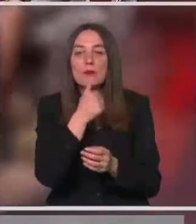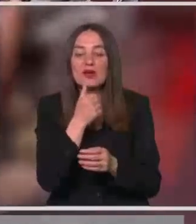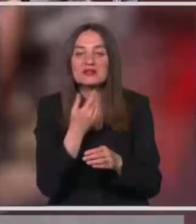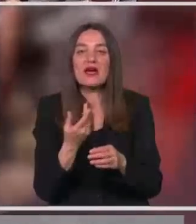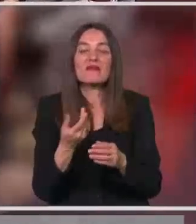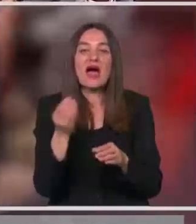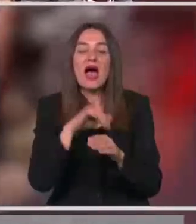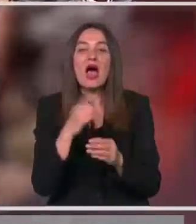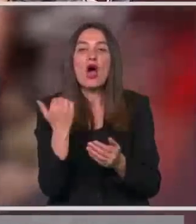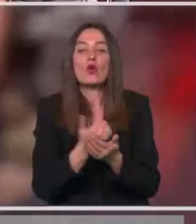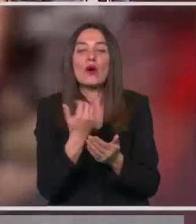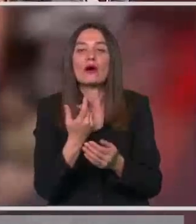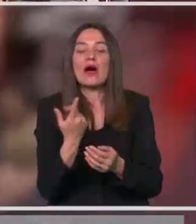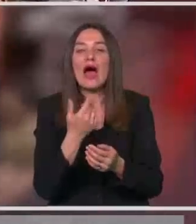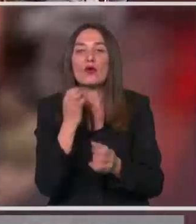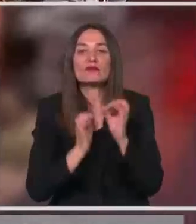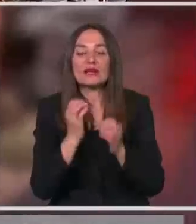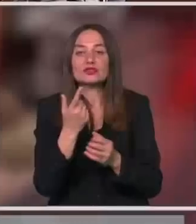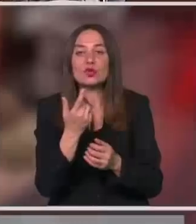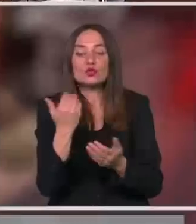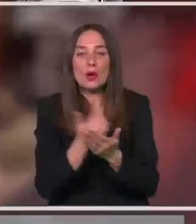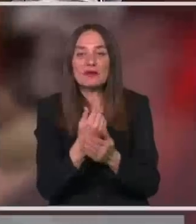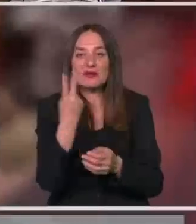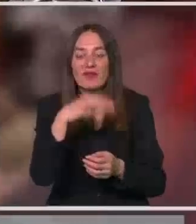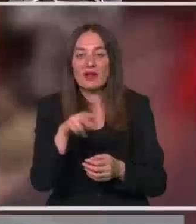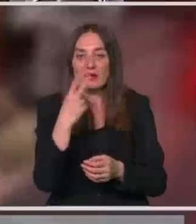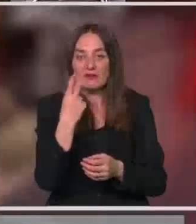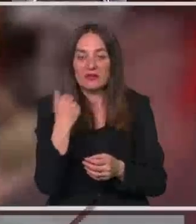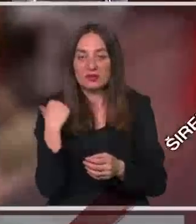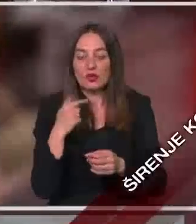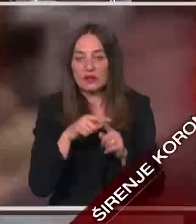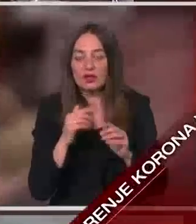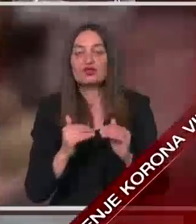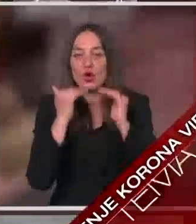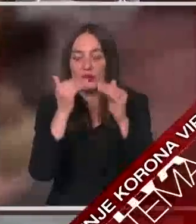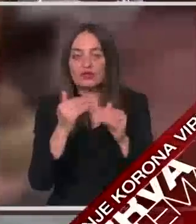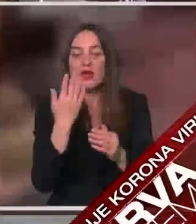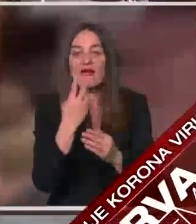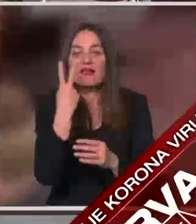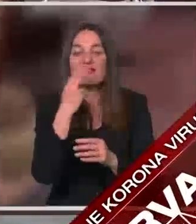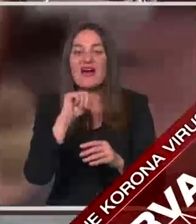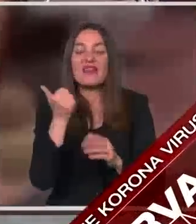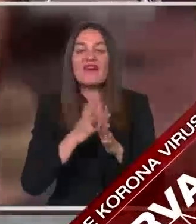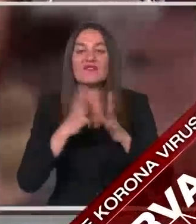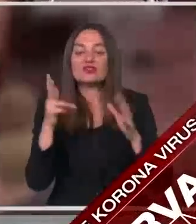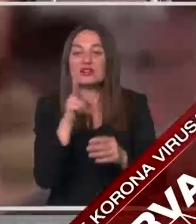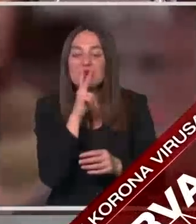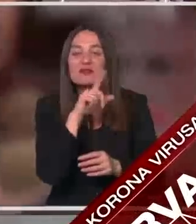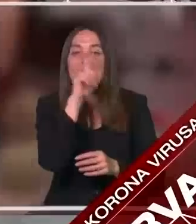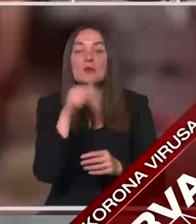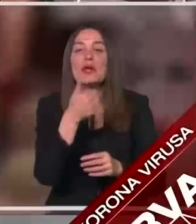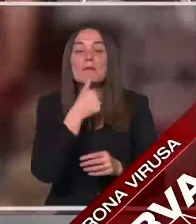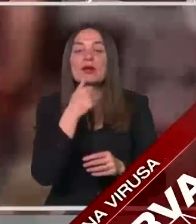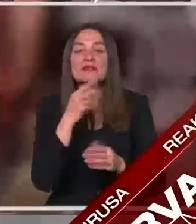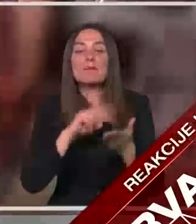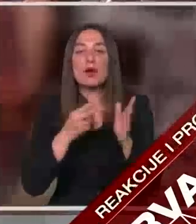akontaciju dobiti za 2020. godinu, pošto se i to takođe odlaže. To su inače bila dva najveća zahteva po pitanju poreske